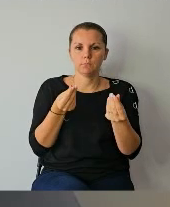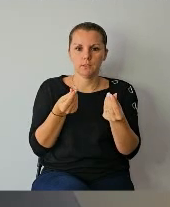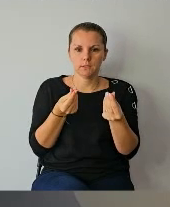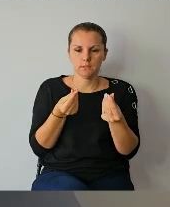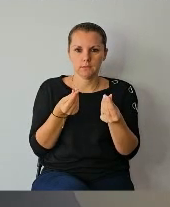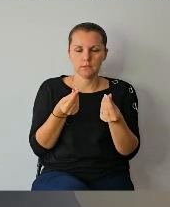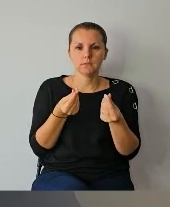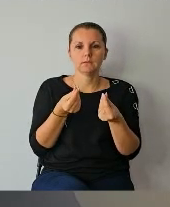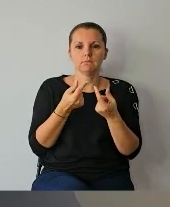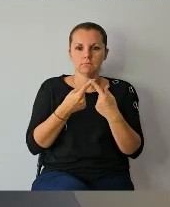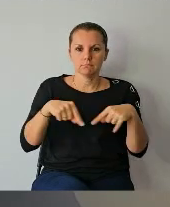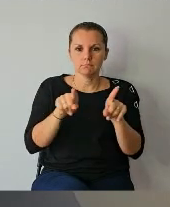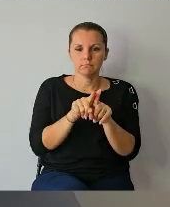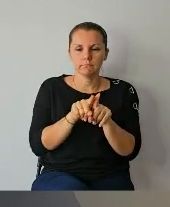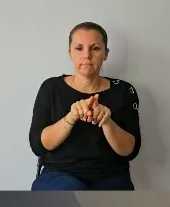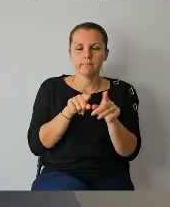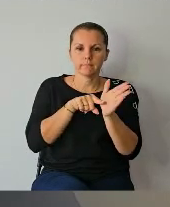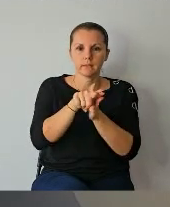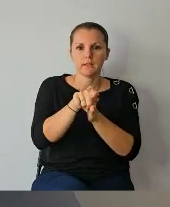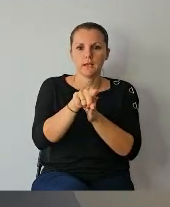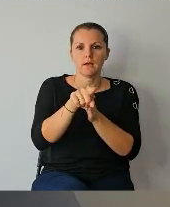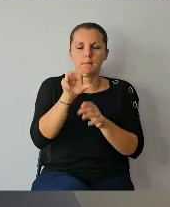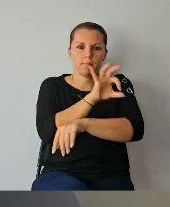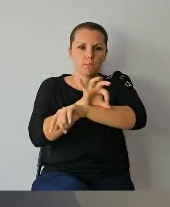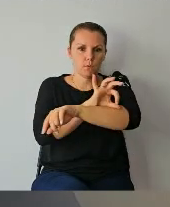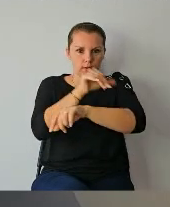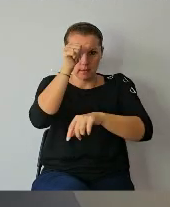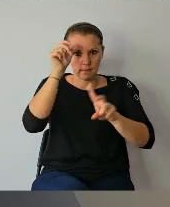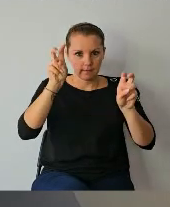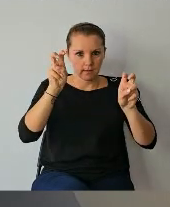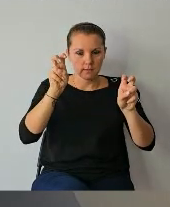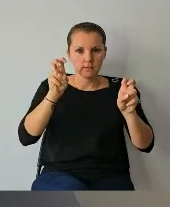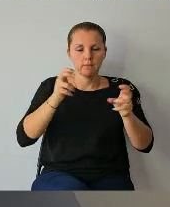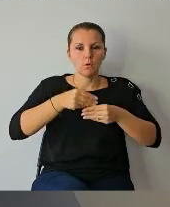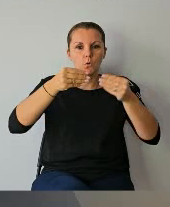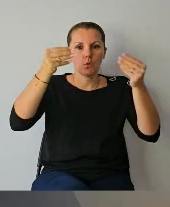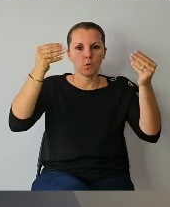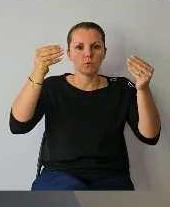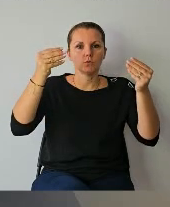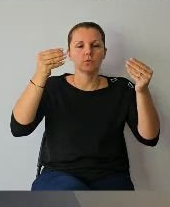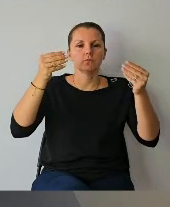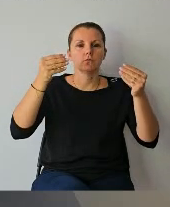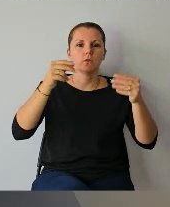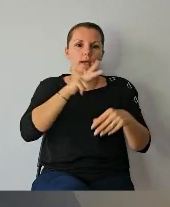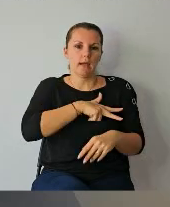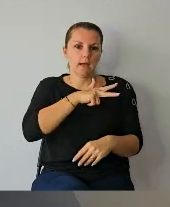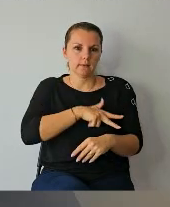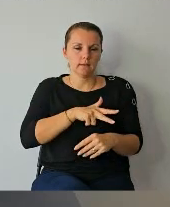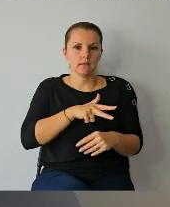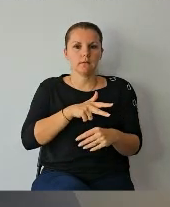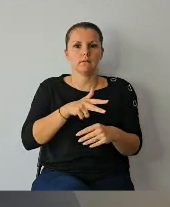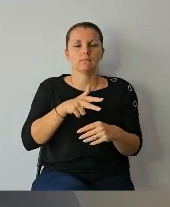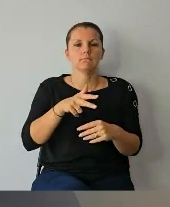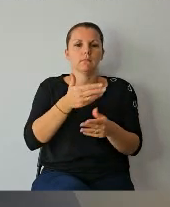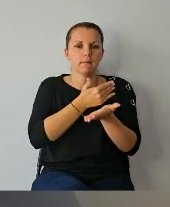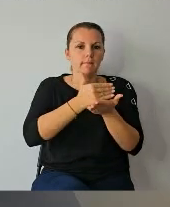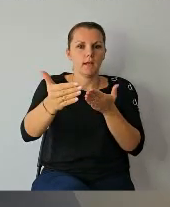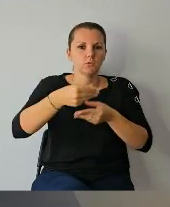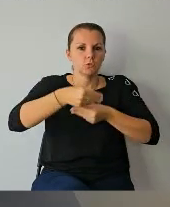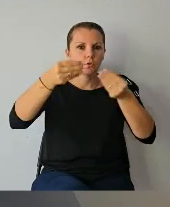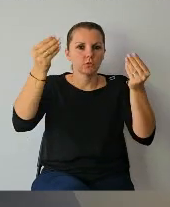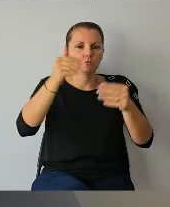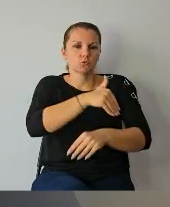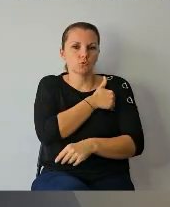środków realizowanych na projekcie pod nazwą Ciągły rozwój kadry kluczem do dalszego rozwoju szkoły w ramach